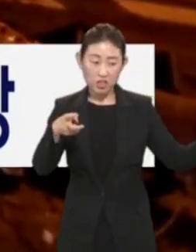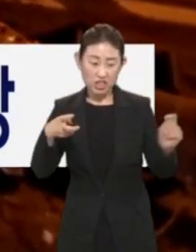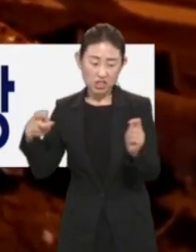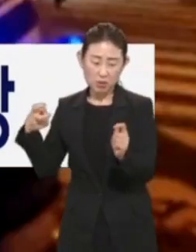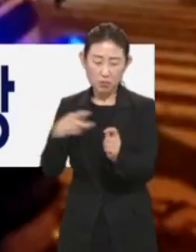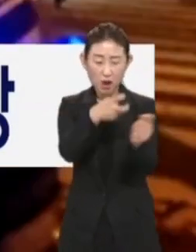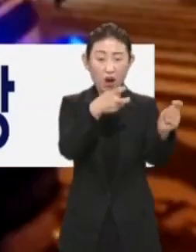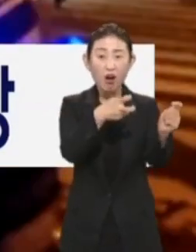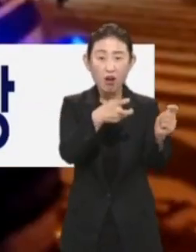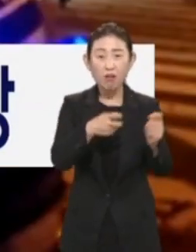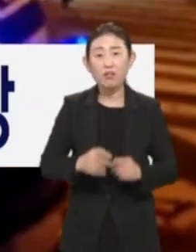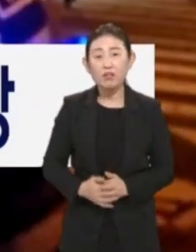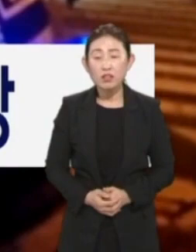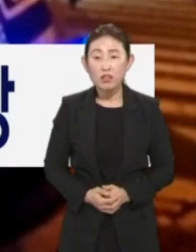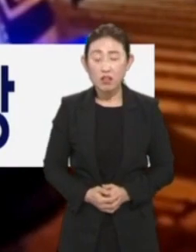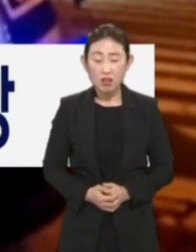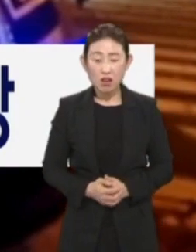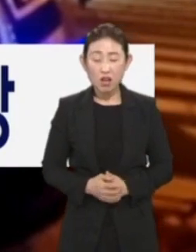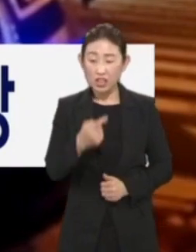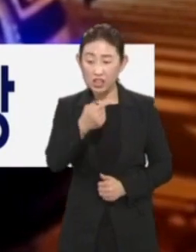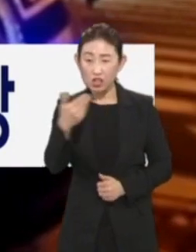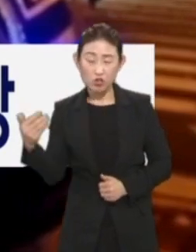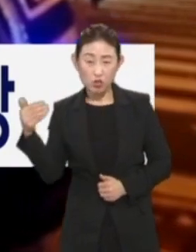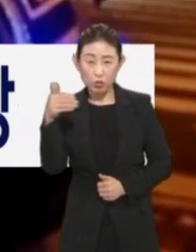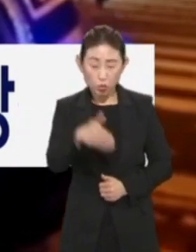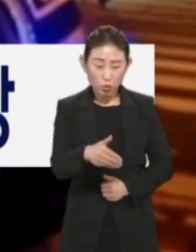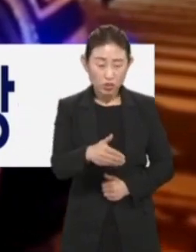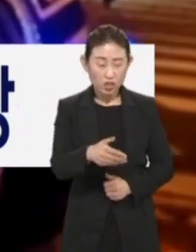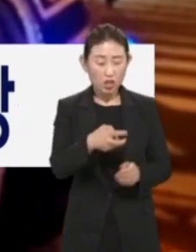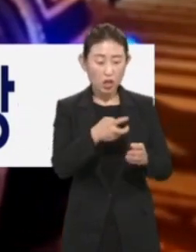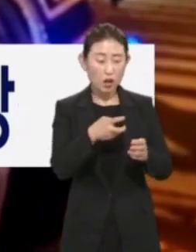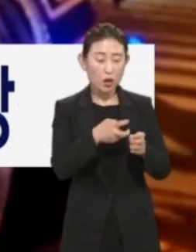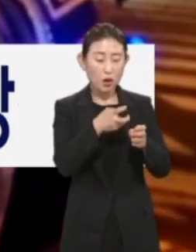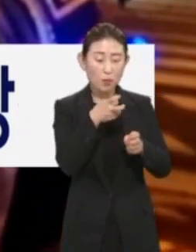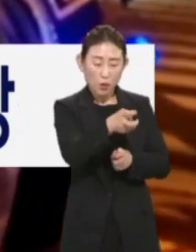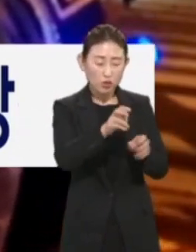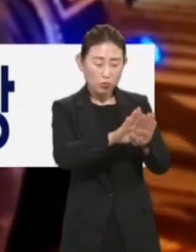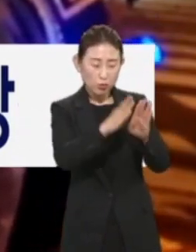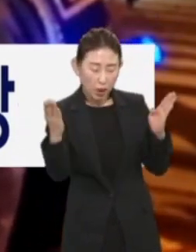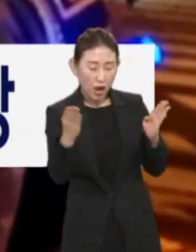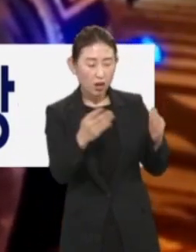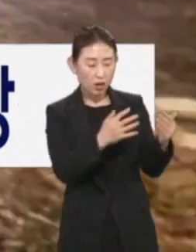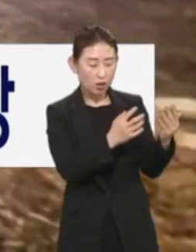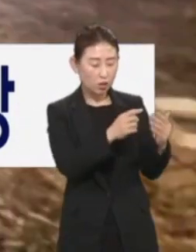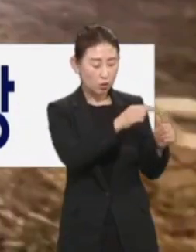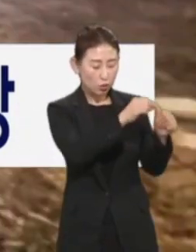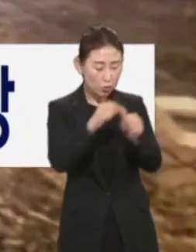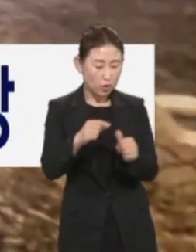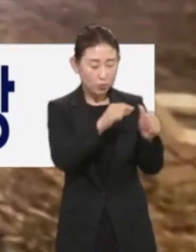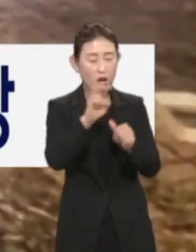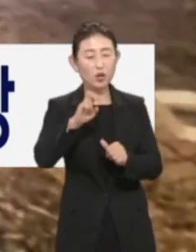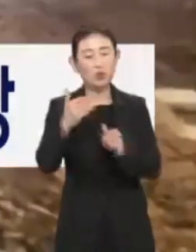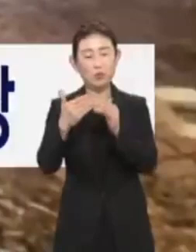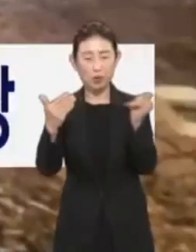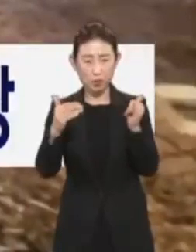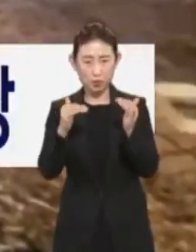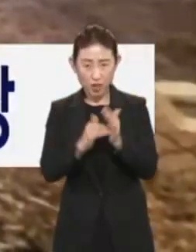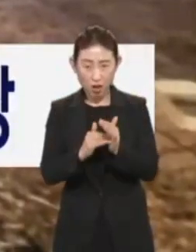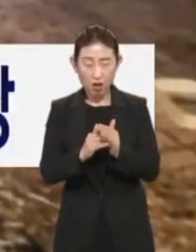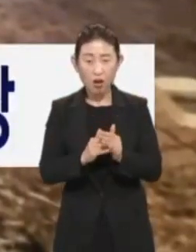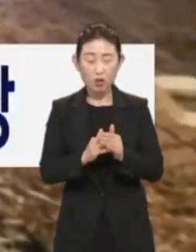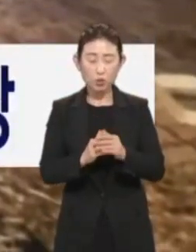소방당국은 버스 문을 개방해 탑승객 29명을 전원 구조했으며 택시운전자 61살 여성 등